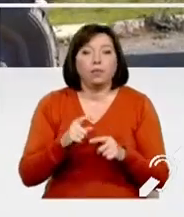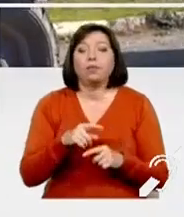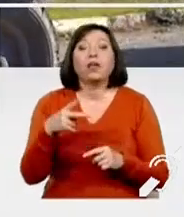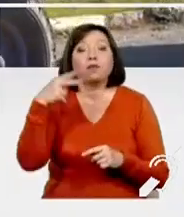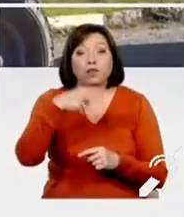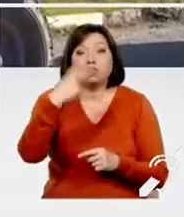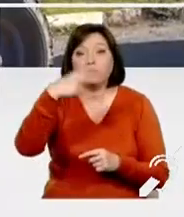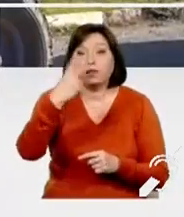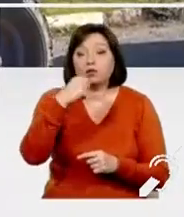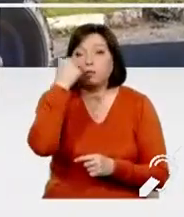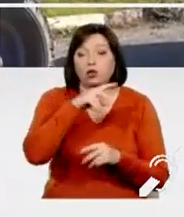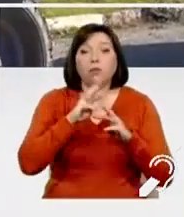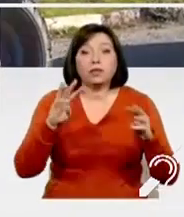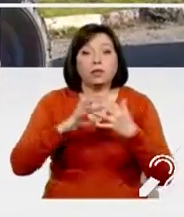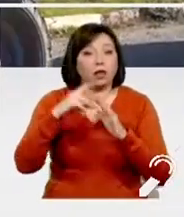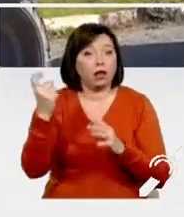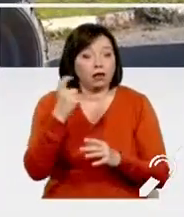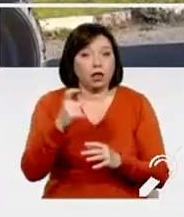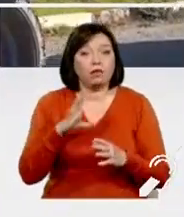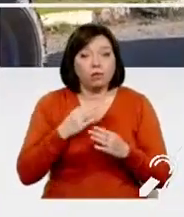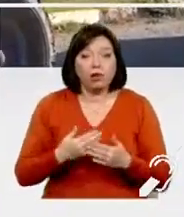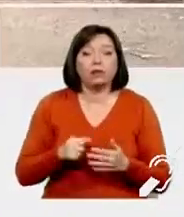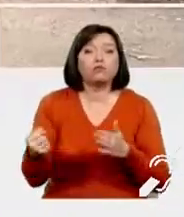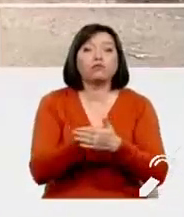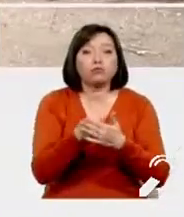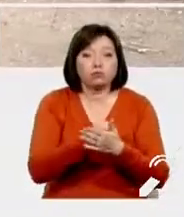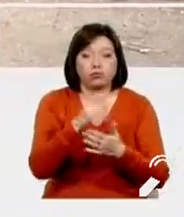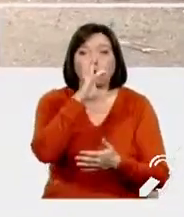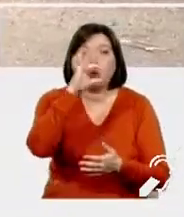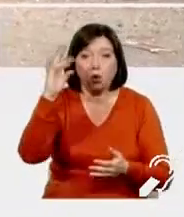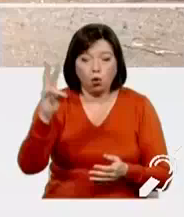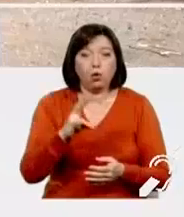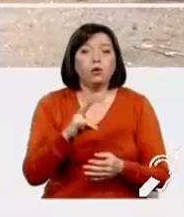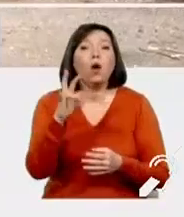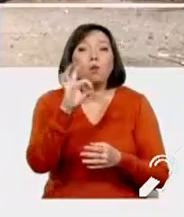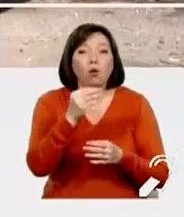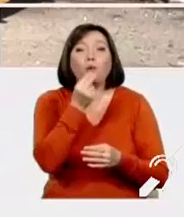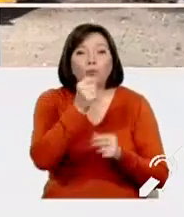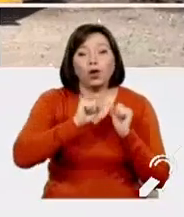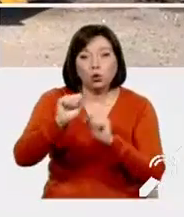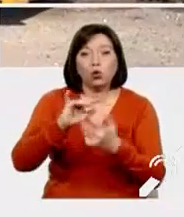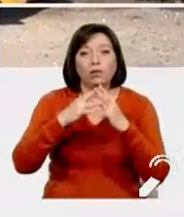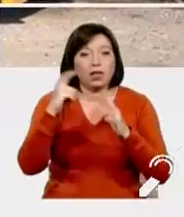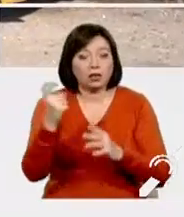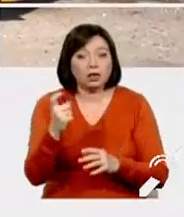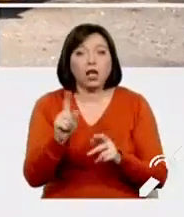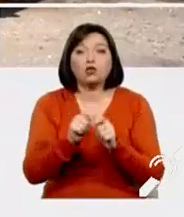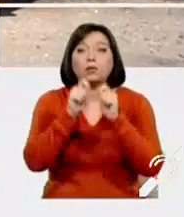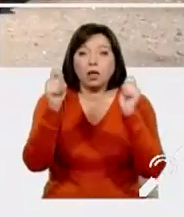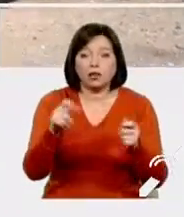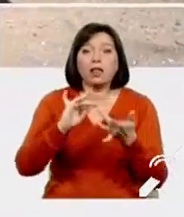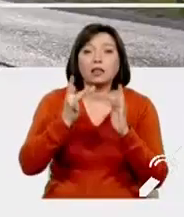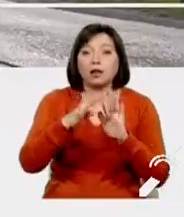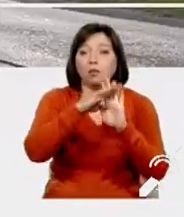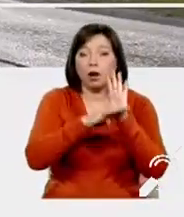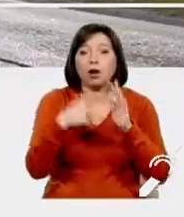În 2022, Ministerul Agriculturii s-a adresat Organizației Națiunilor Unite pentru Alimentație și Agricultură să creeze o platformă